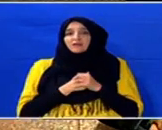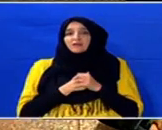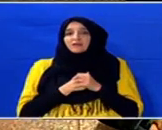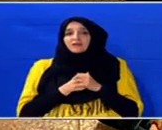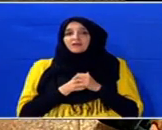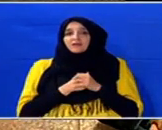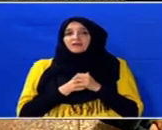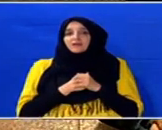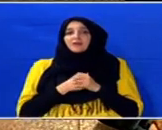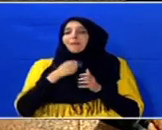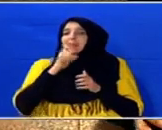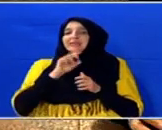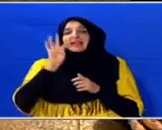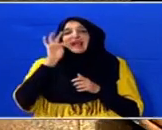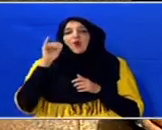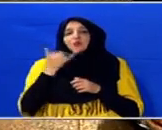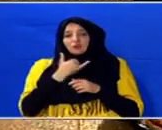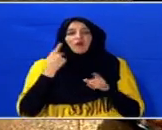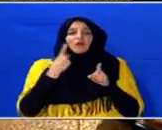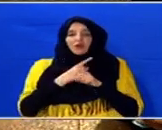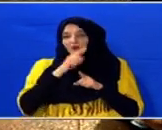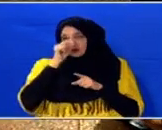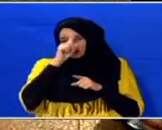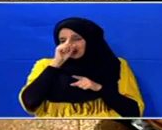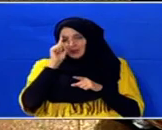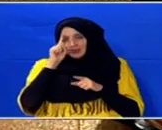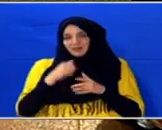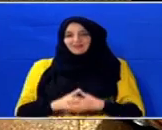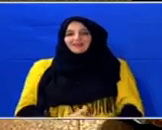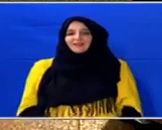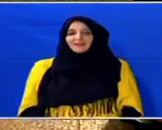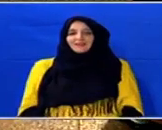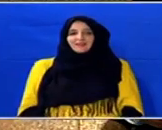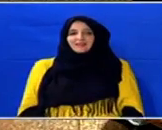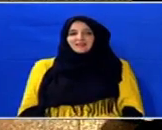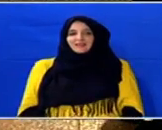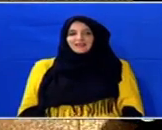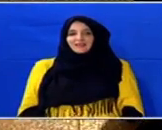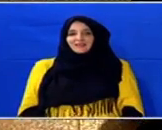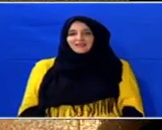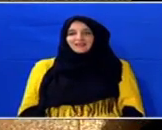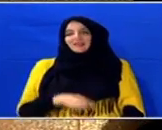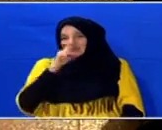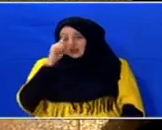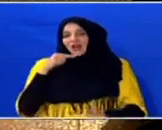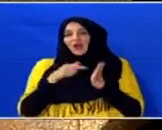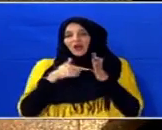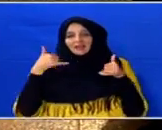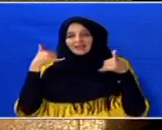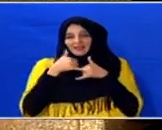لي نسخه تفيديه ان شاء الله تشوفهم ان شاء الله ان شاء الله ان شاء الله وفرحنا كي تتصل بينا المره الجايه فرحنا